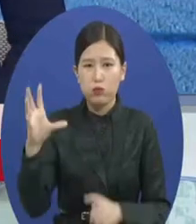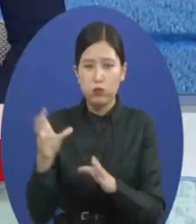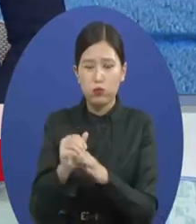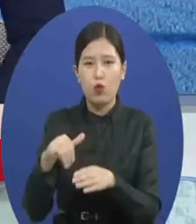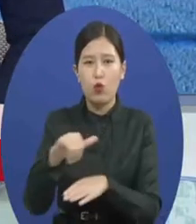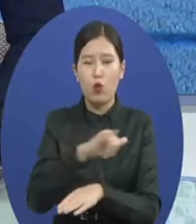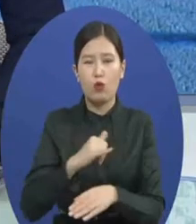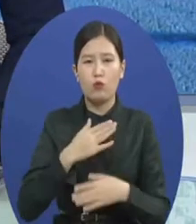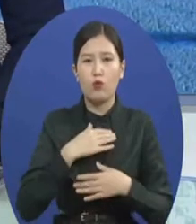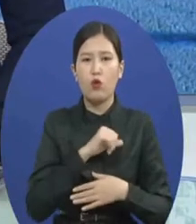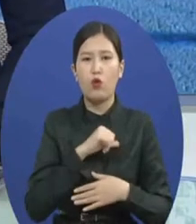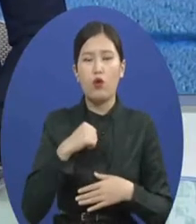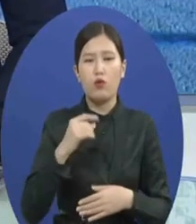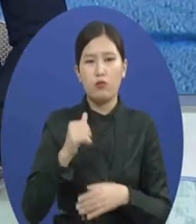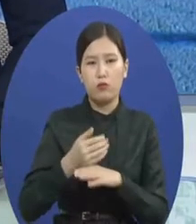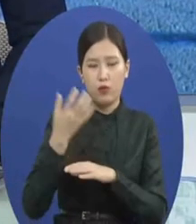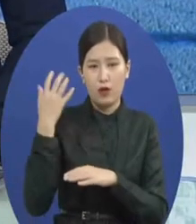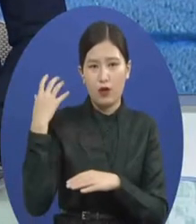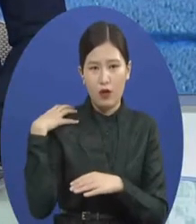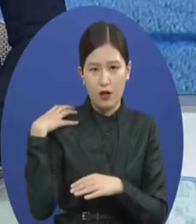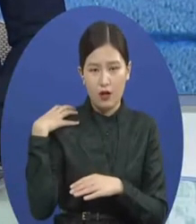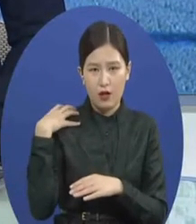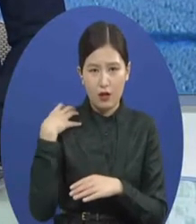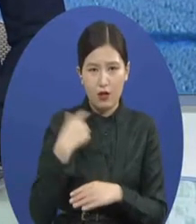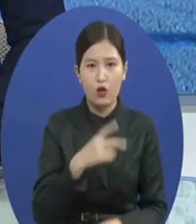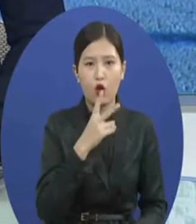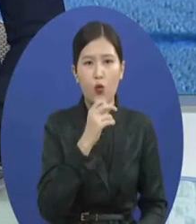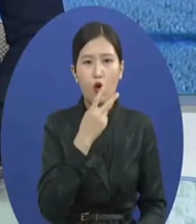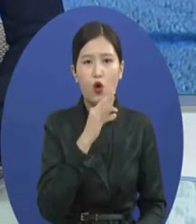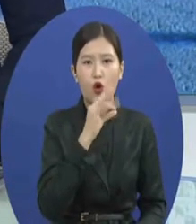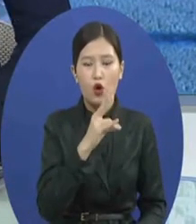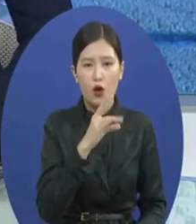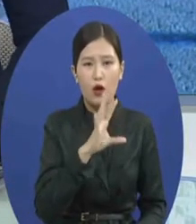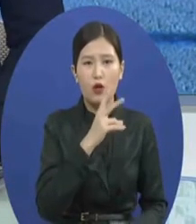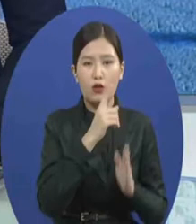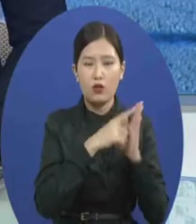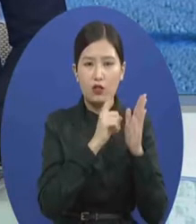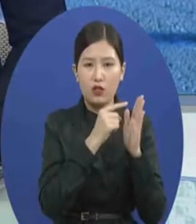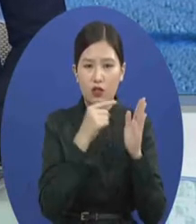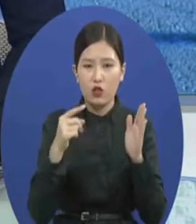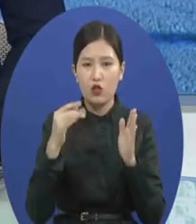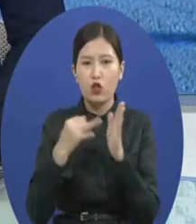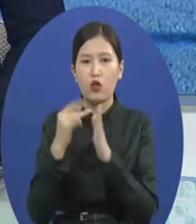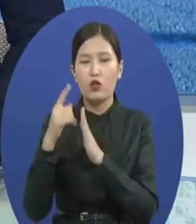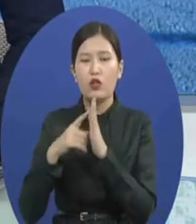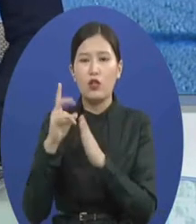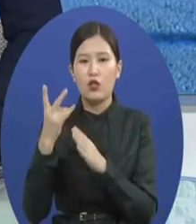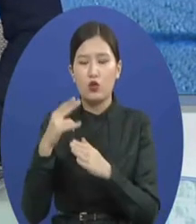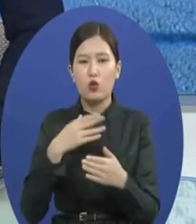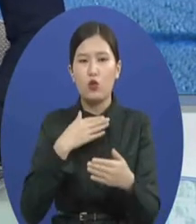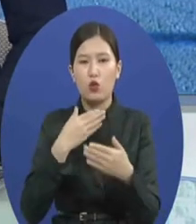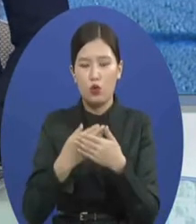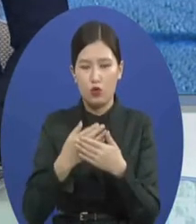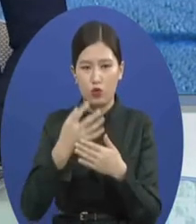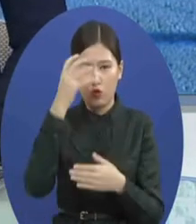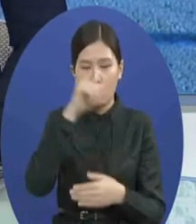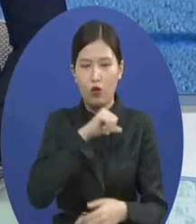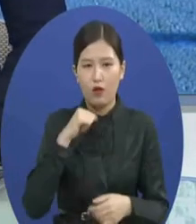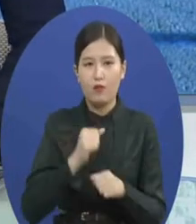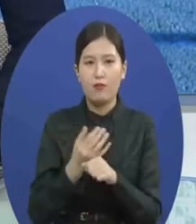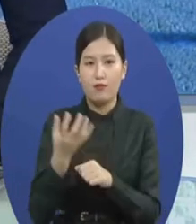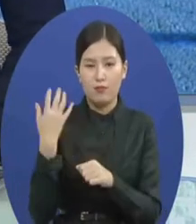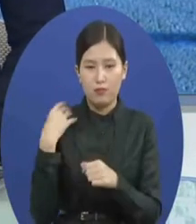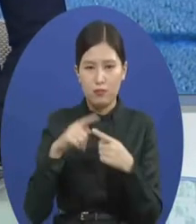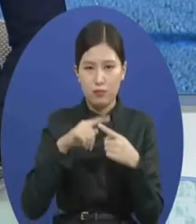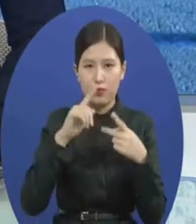энэ 12 дугаар сарын 1-ээс 2021 оны 7 сарын 1 хүртэл хугацаанд төр бүрэн хариуцахаар шийдлээ. Мөн шахмал төршний үнийг